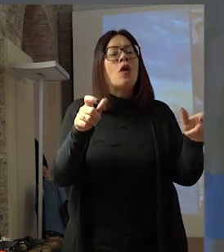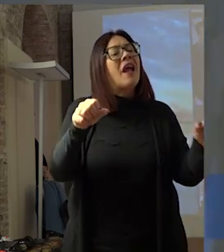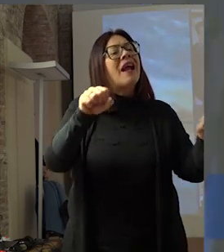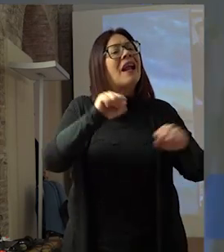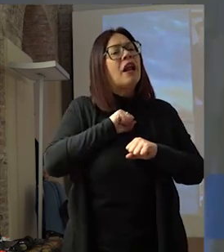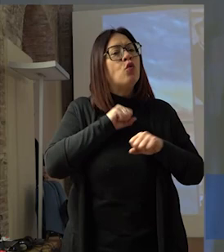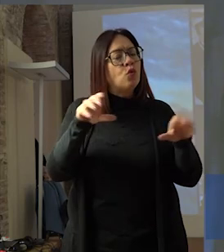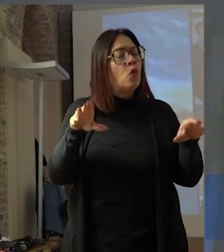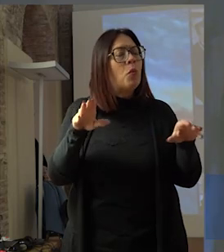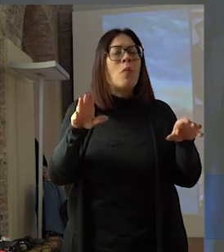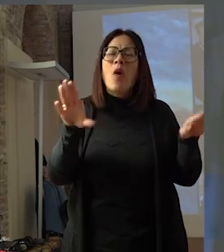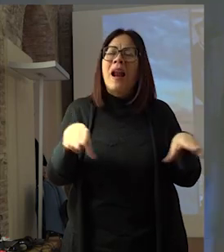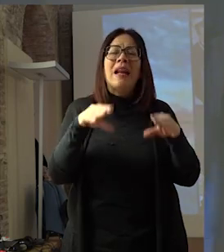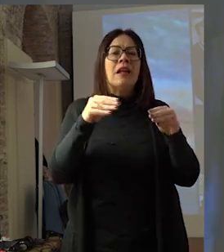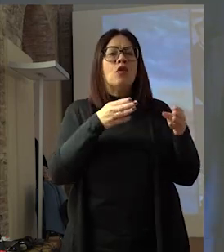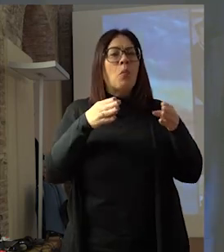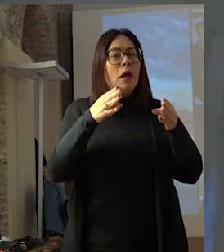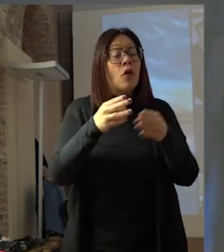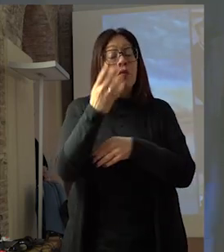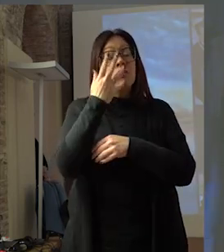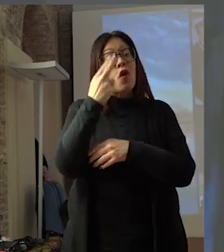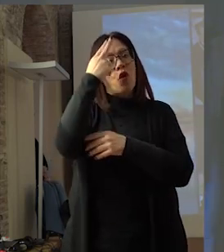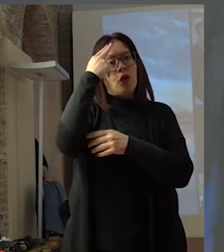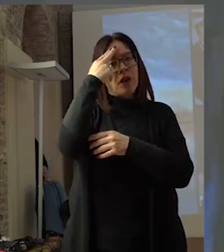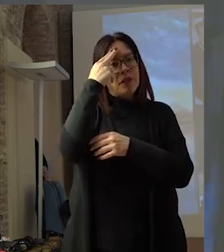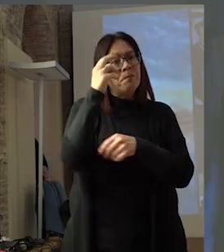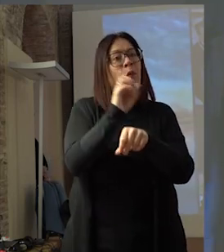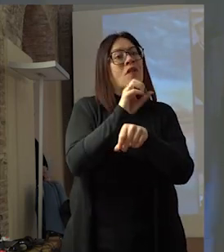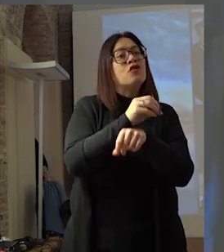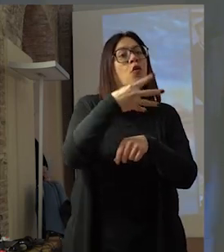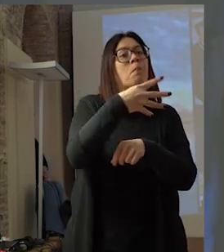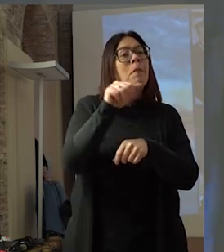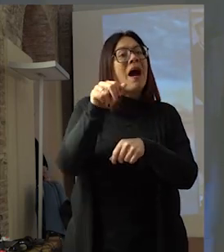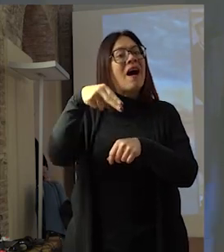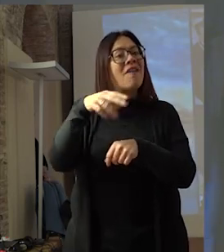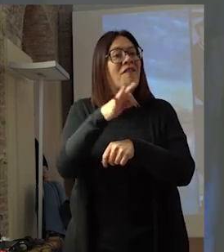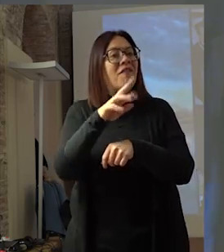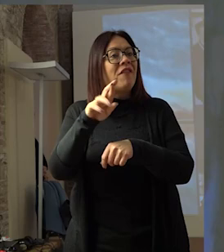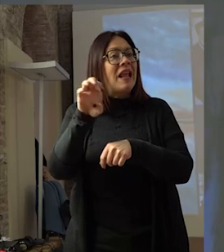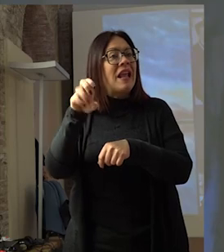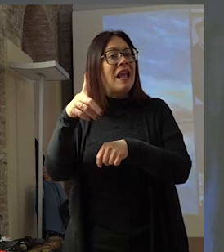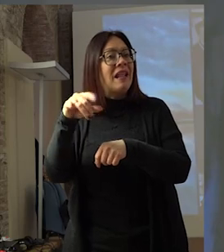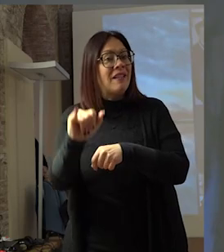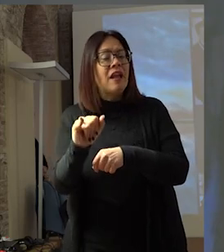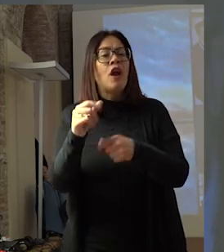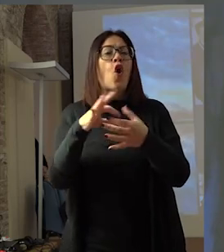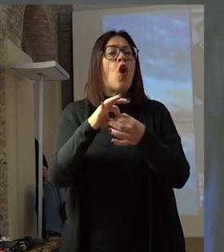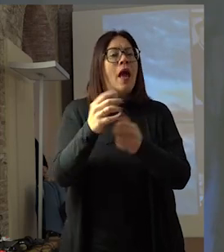nel percorso. E voglio anche ricordare il professor Piero Manfredi, collega di economia, che